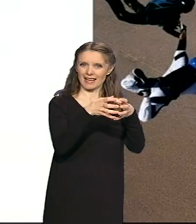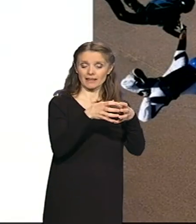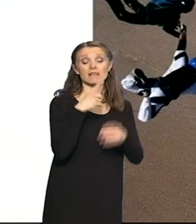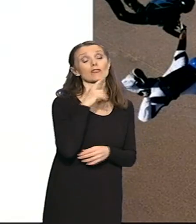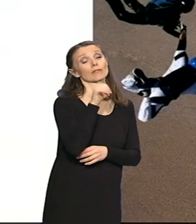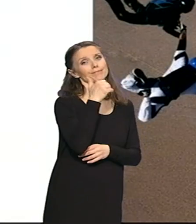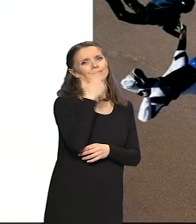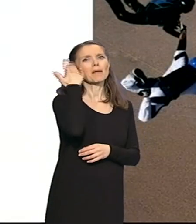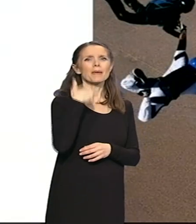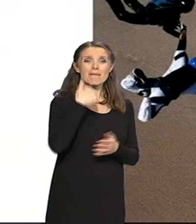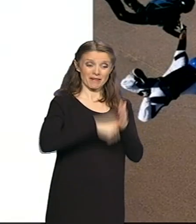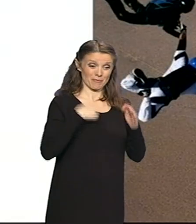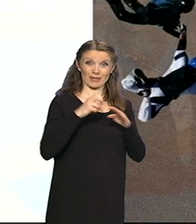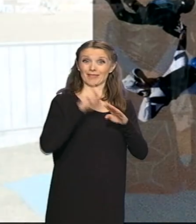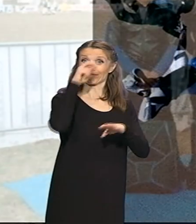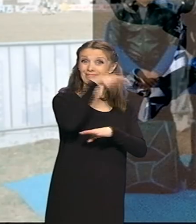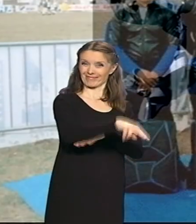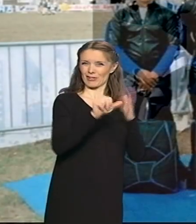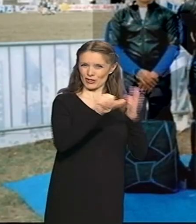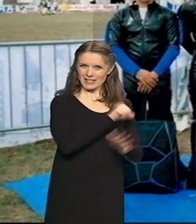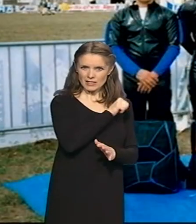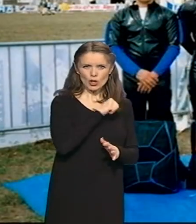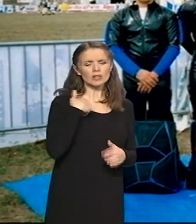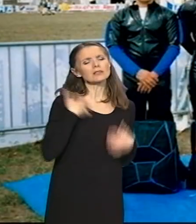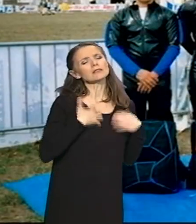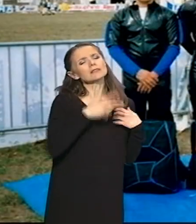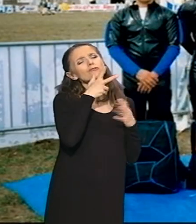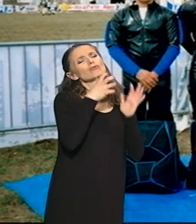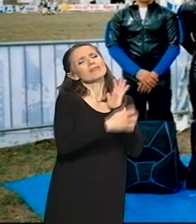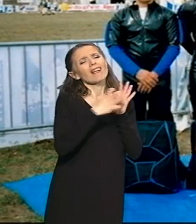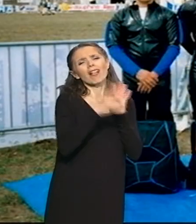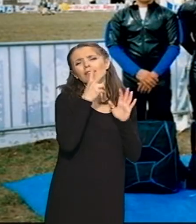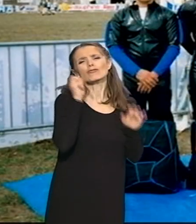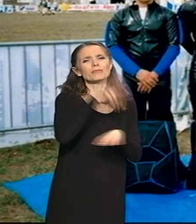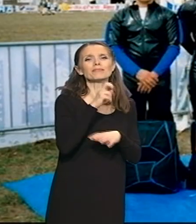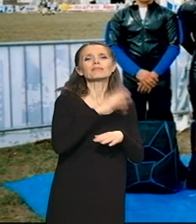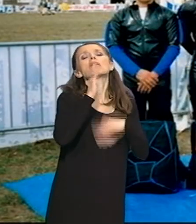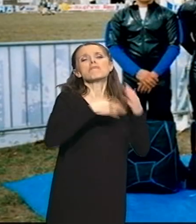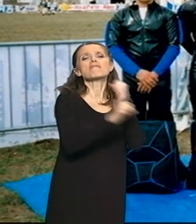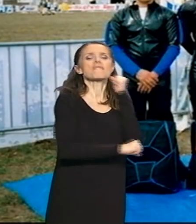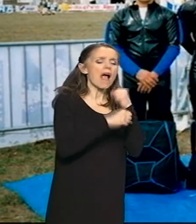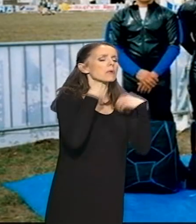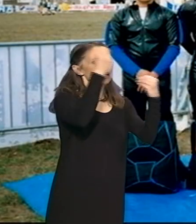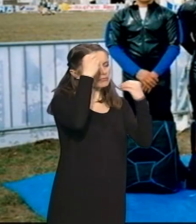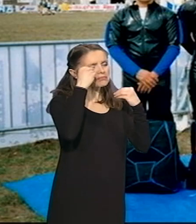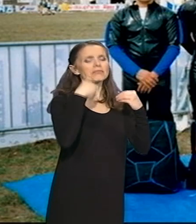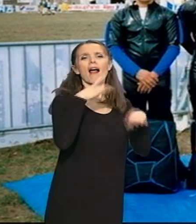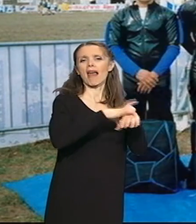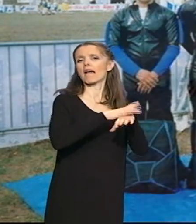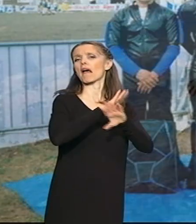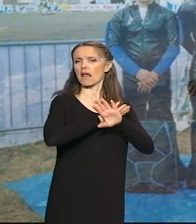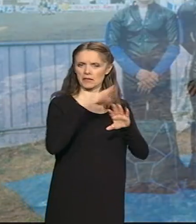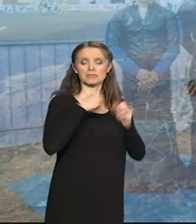skakanjem. Znači, ja sam počeo skakati na 16 godina, 10 godina kasnije ja sam postao lekar i pošto sam bio vojni stipendista, ja